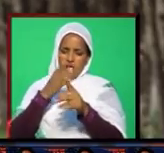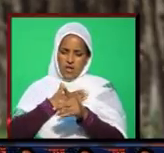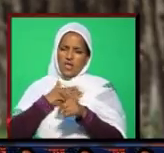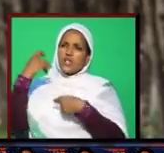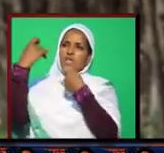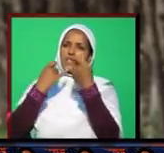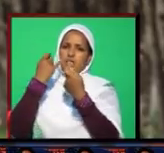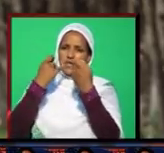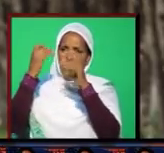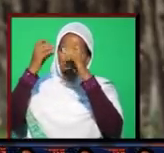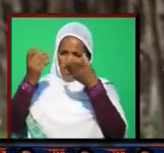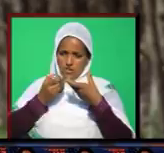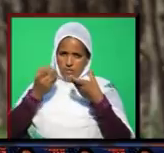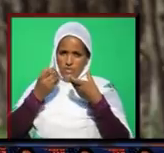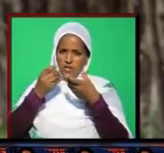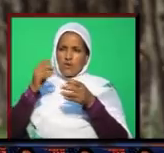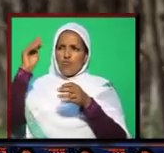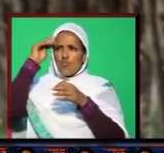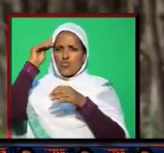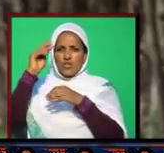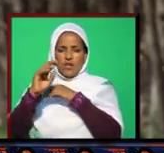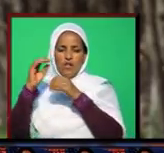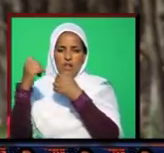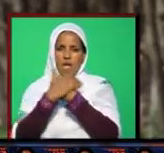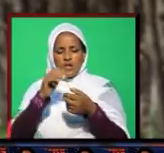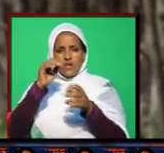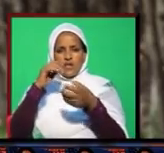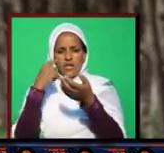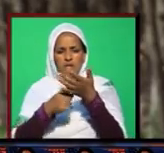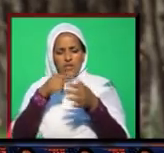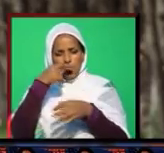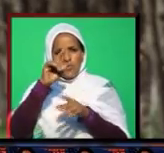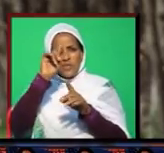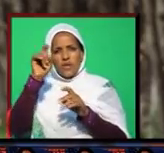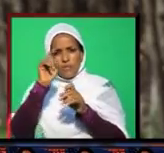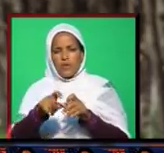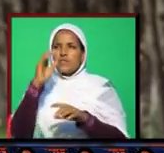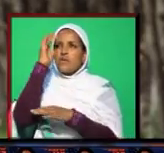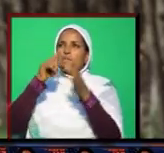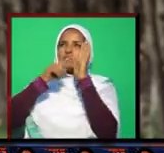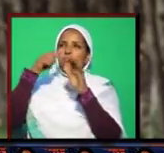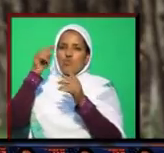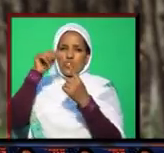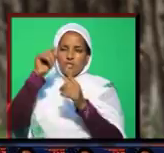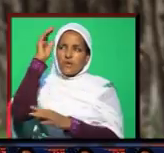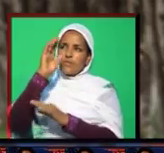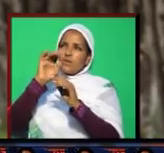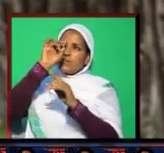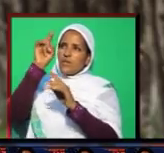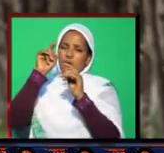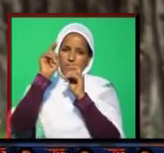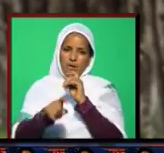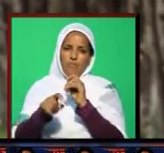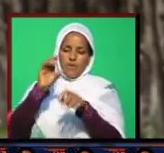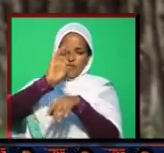ኃይለ ቃል እንዲያስረዳኝ እንዲያስተምርልኝ ላክልኝ። እንዲህ ብሎ መጠየቅ የሚገባ እግዚአብሔር ግለጽልኝ ብሎ ወደ እግዚአብሔር